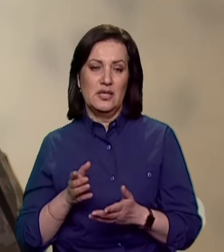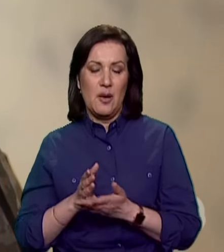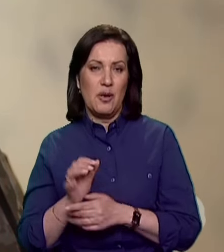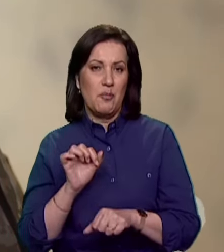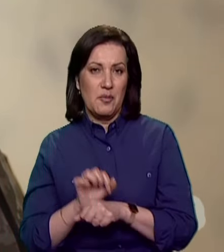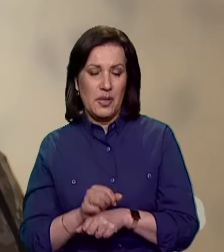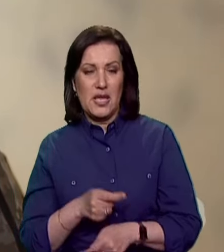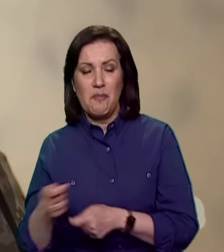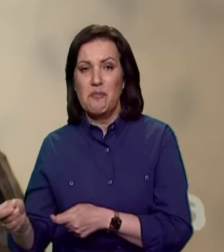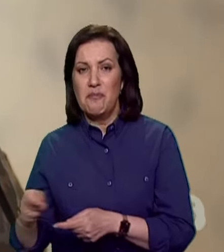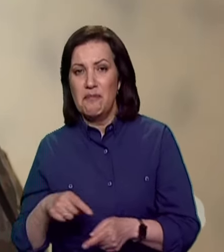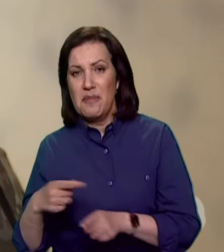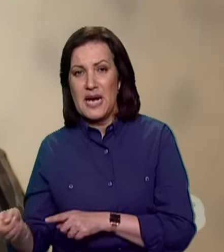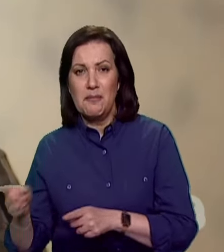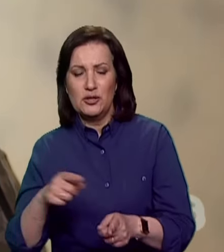переміщення російських військ,